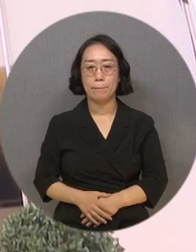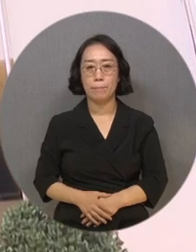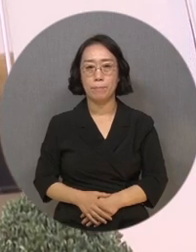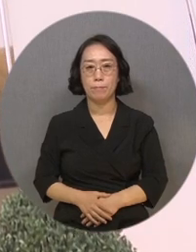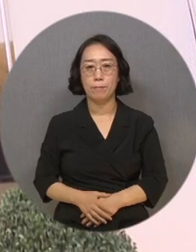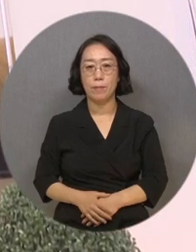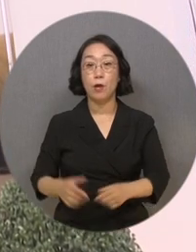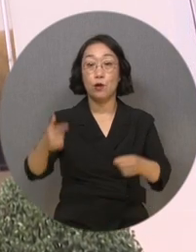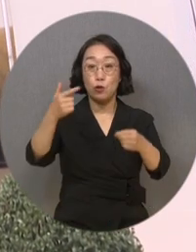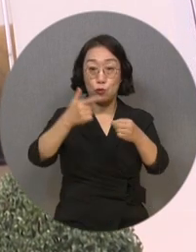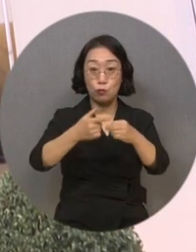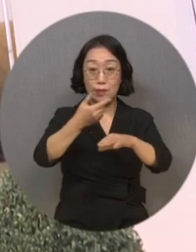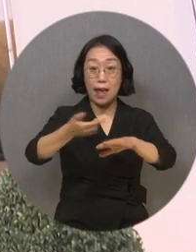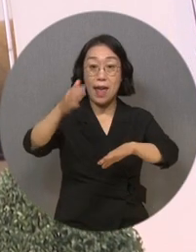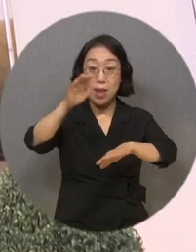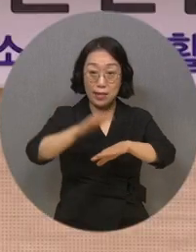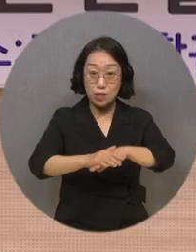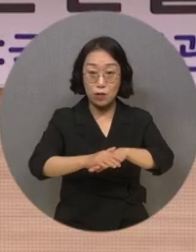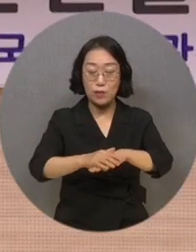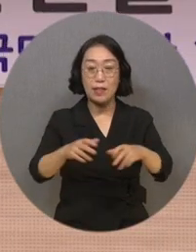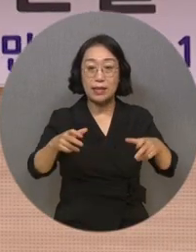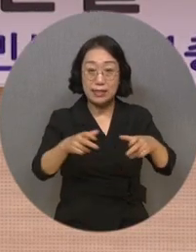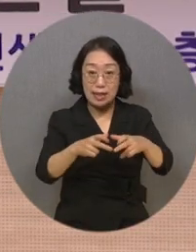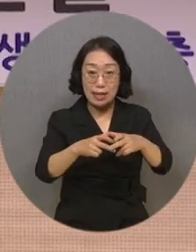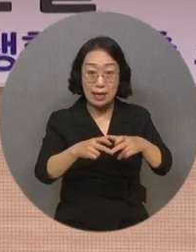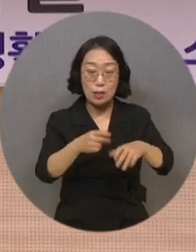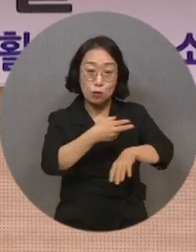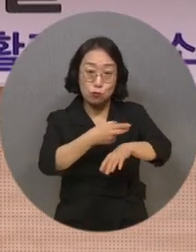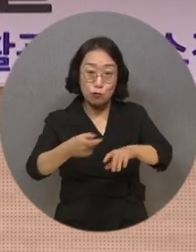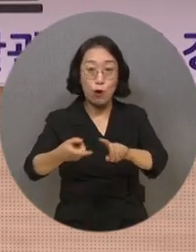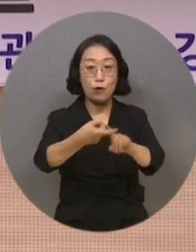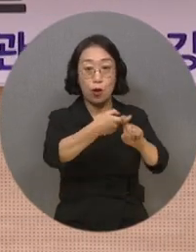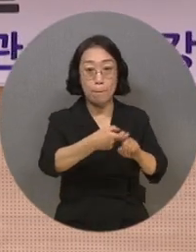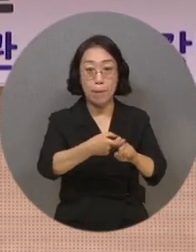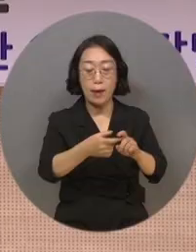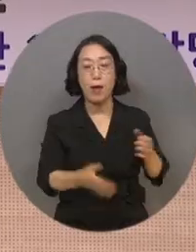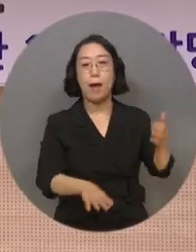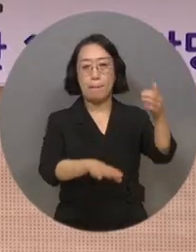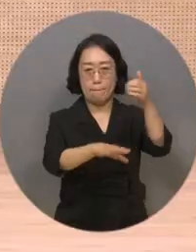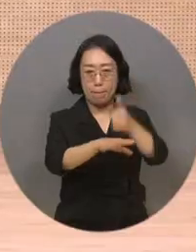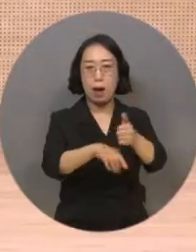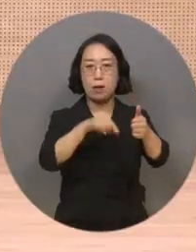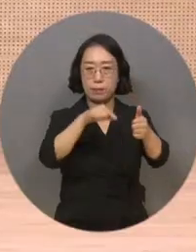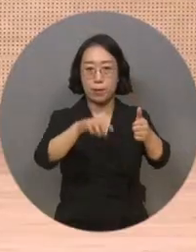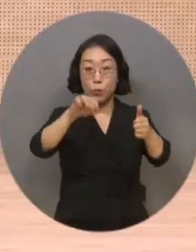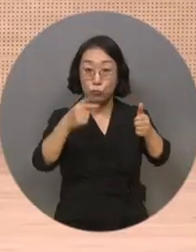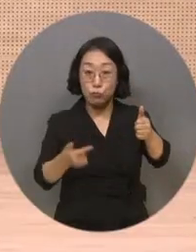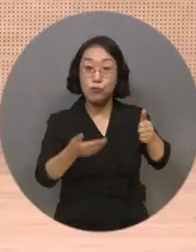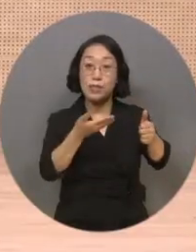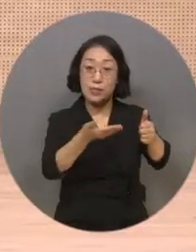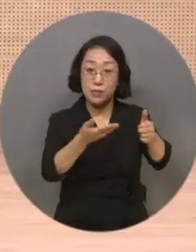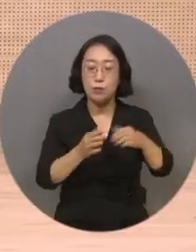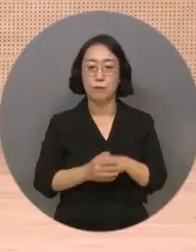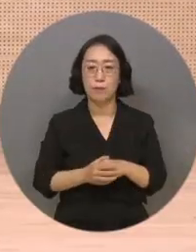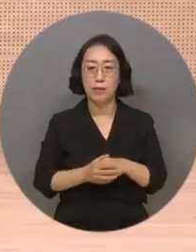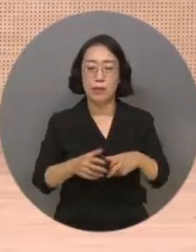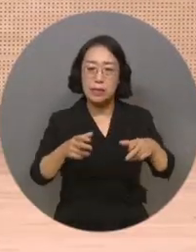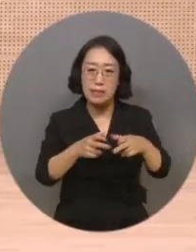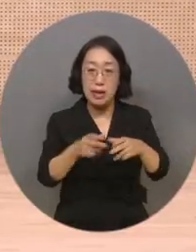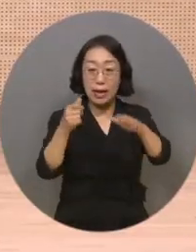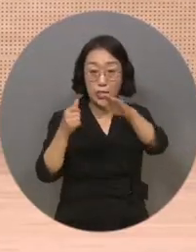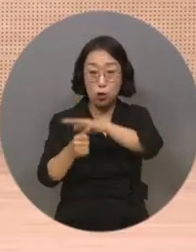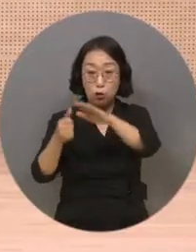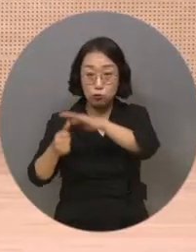제6대 대전광역시 장애인 수영연맹 문인철 회장이 취임했습니다. 문인철 신임 회장은 장애인